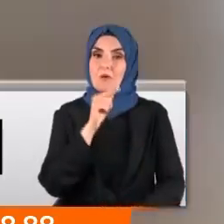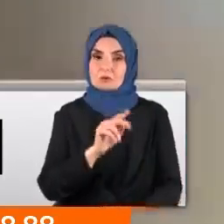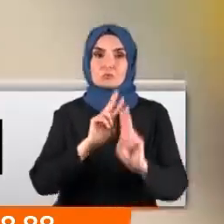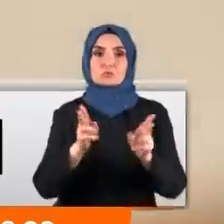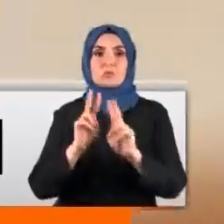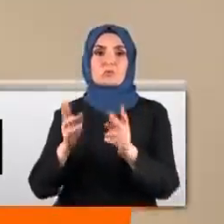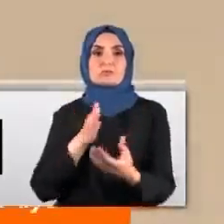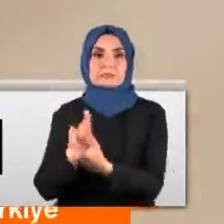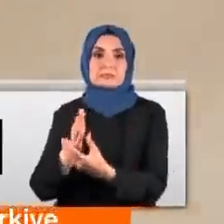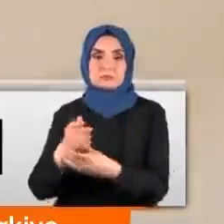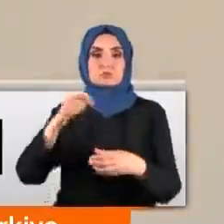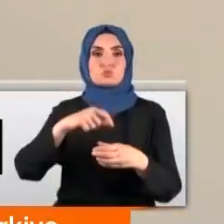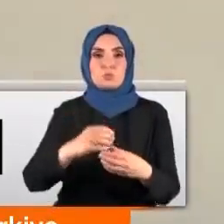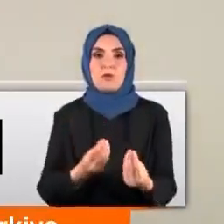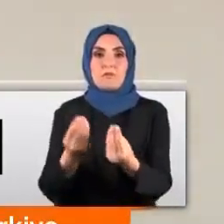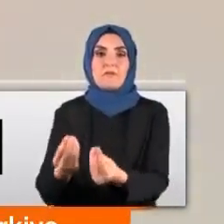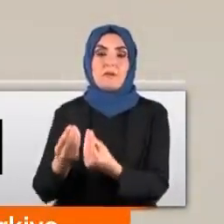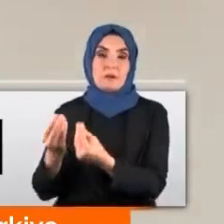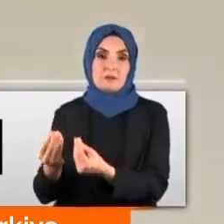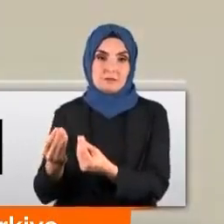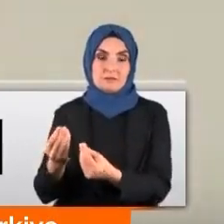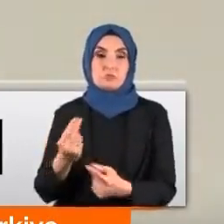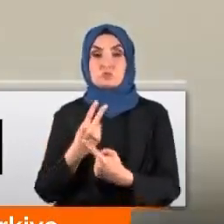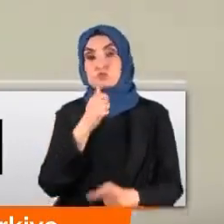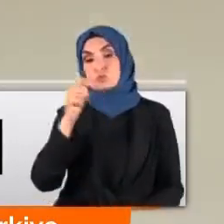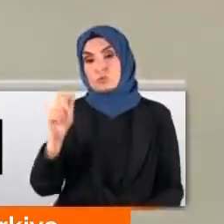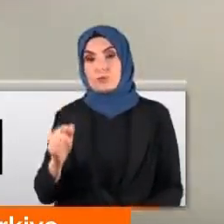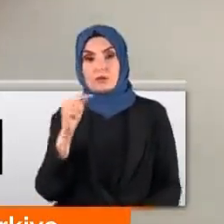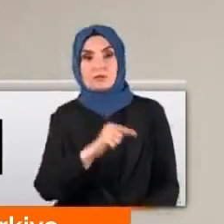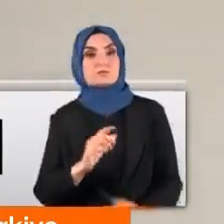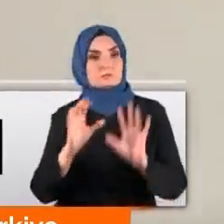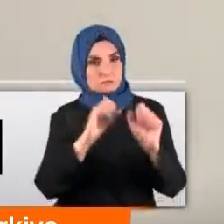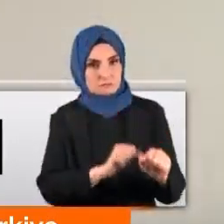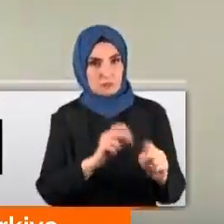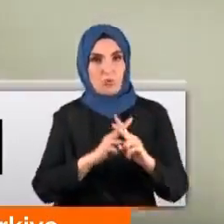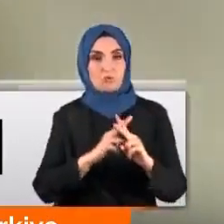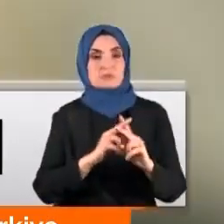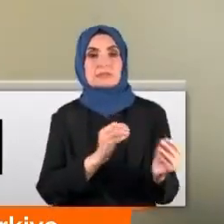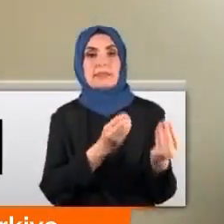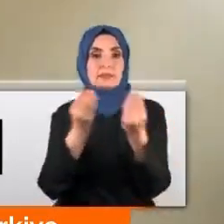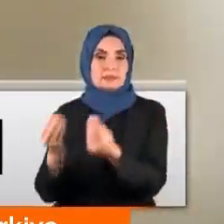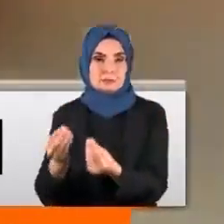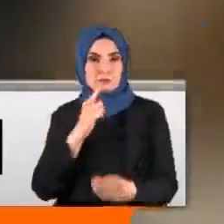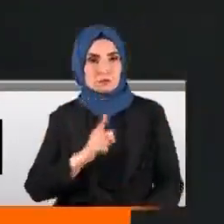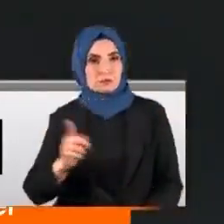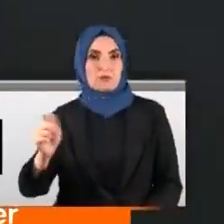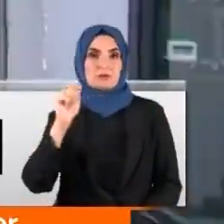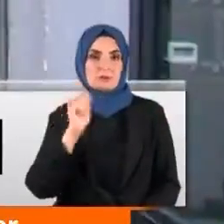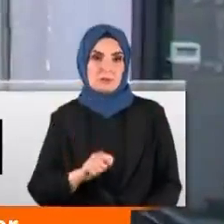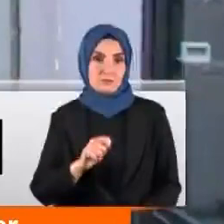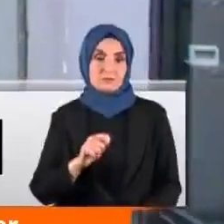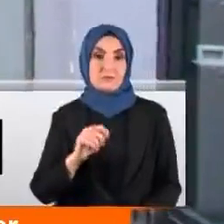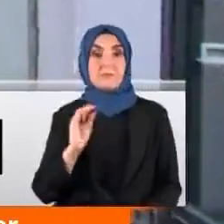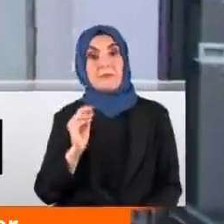bırakmıştı. Yunus Aslan o istismarcıyı polise teslim etti, şikayetçi oldu. Asenat bebeğin ailesi de dolandırıcılar yüzünden bir hayli üzgün.